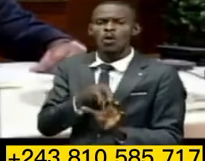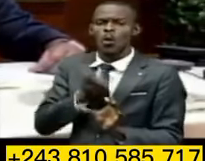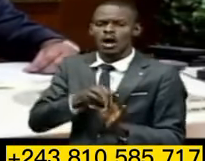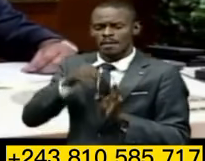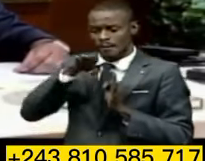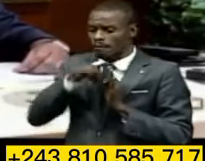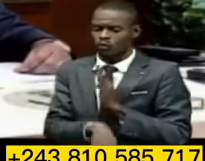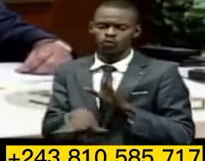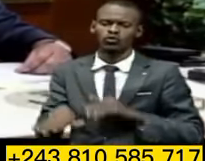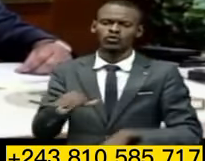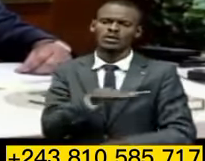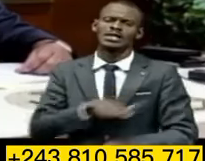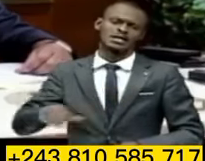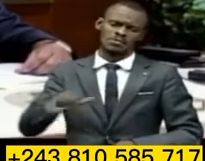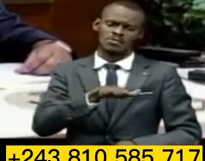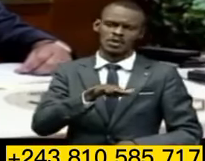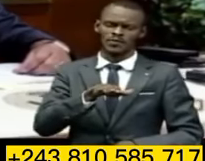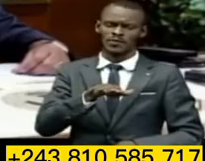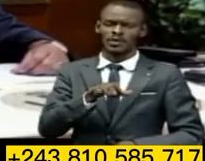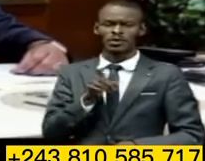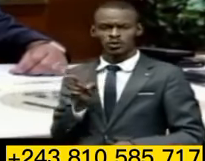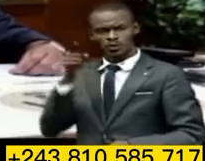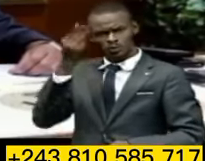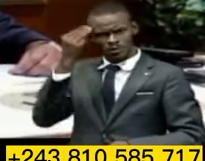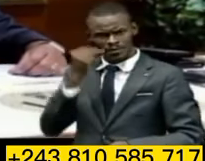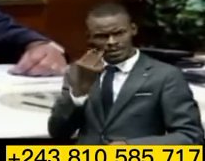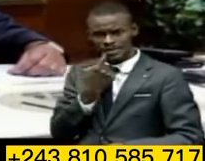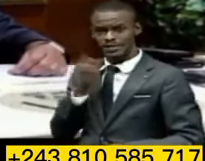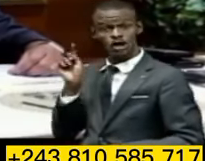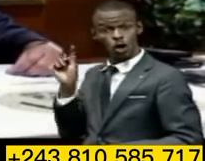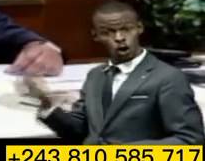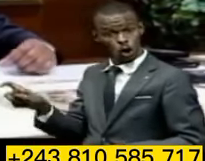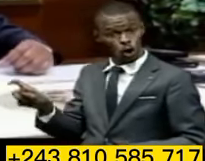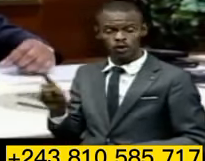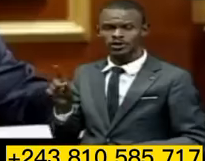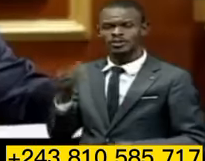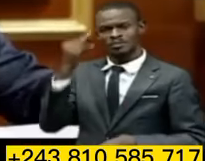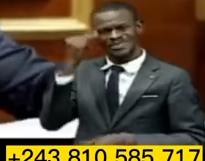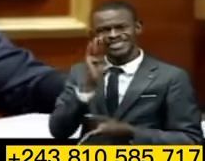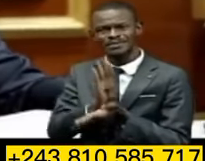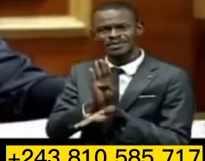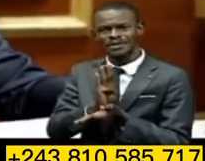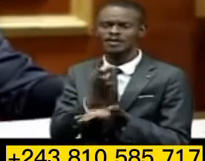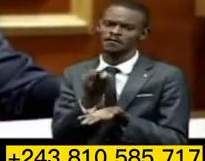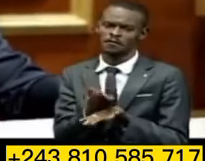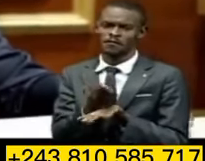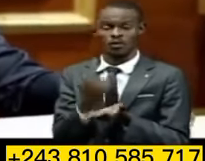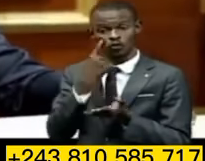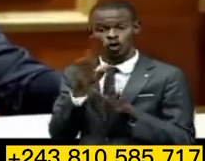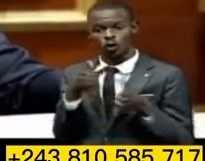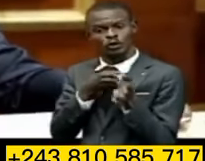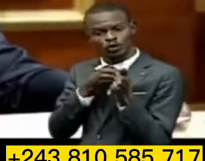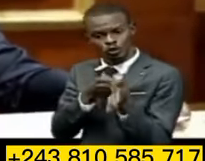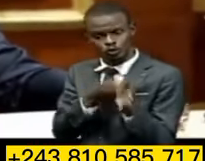les instructions qu'il a données au ministre du Budget, des Finances et des Hydrocarbures pour le suivi et la mise en œuvre de mesures urgentes qui ont